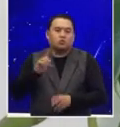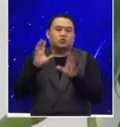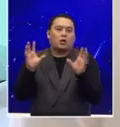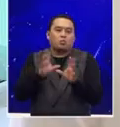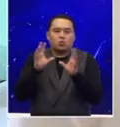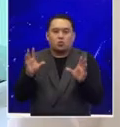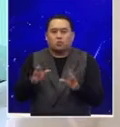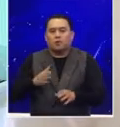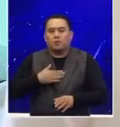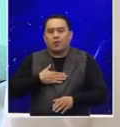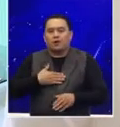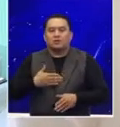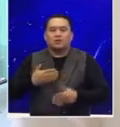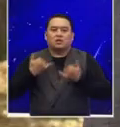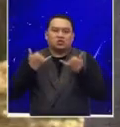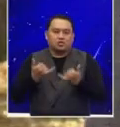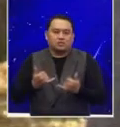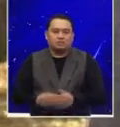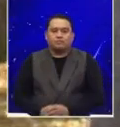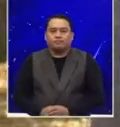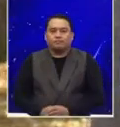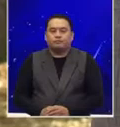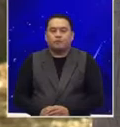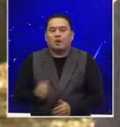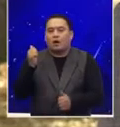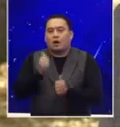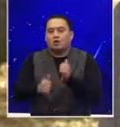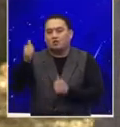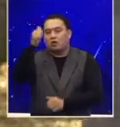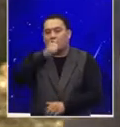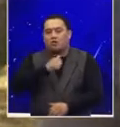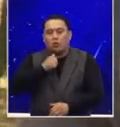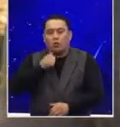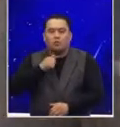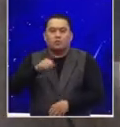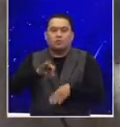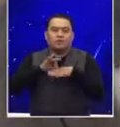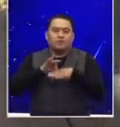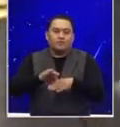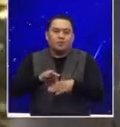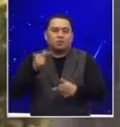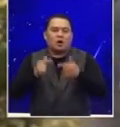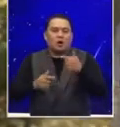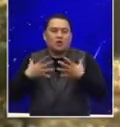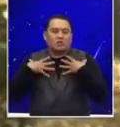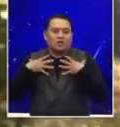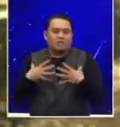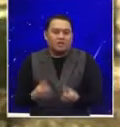заботу проявляет за нас. Ежегодно государством проводятся тендеры для